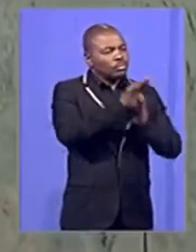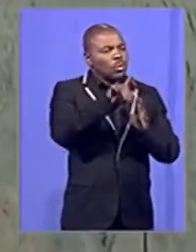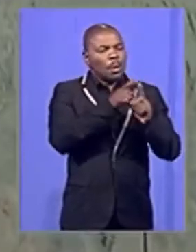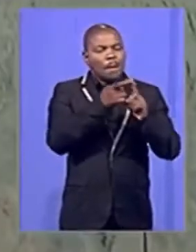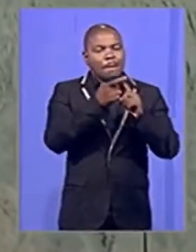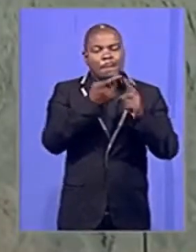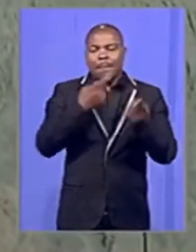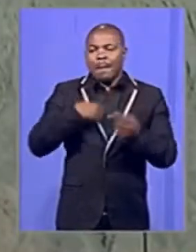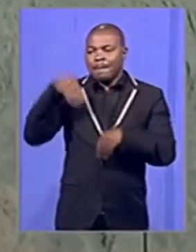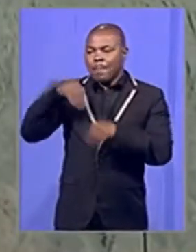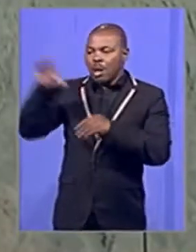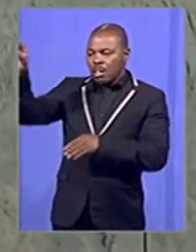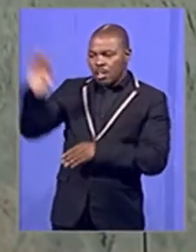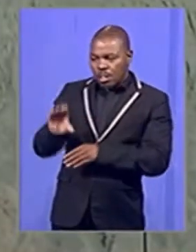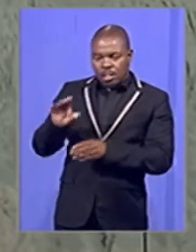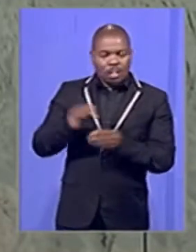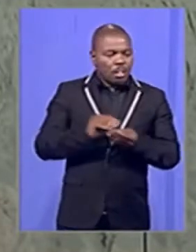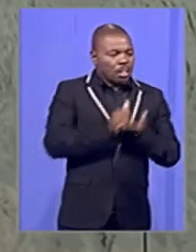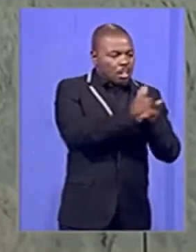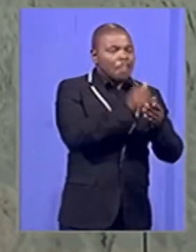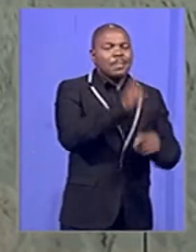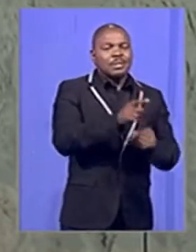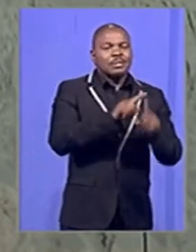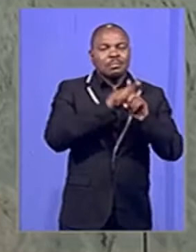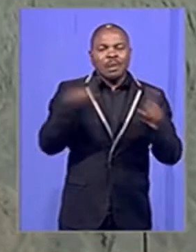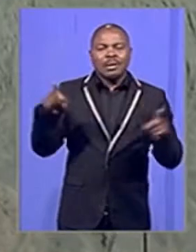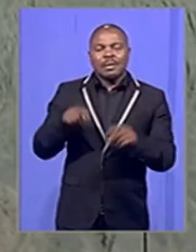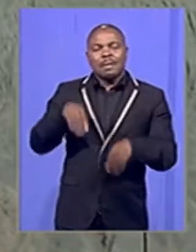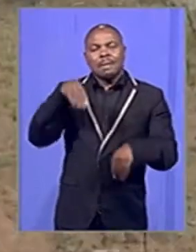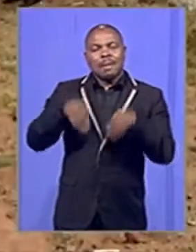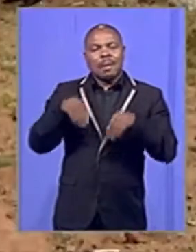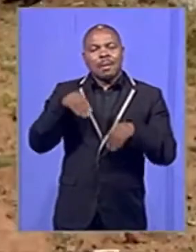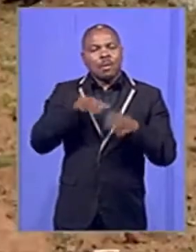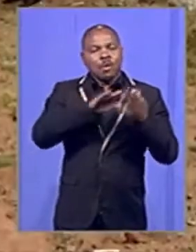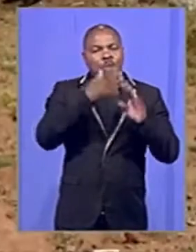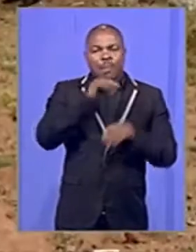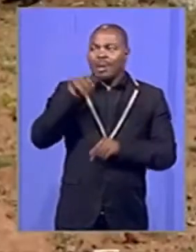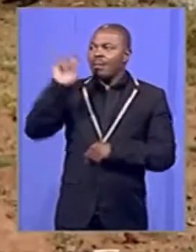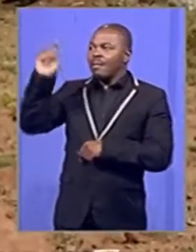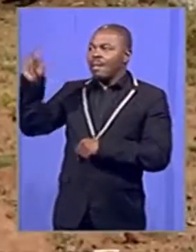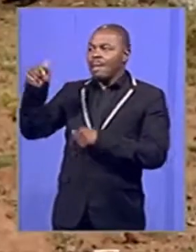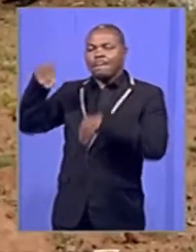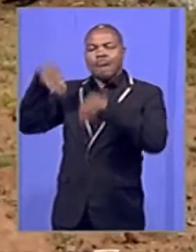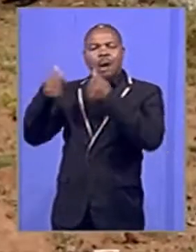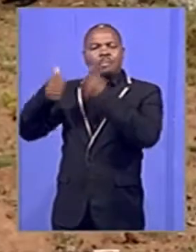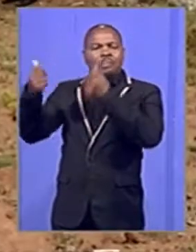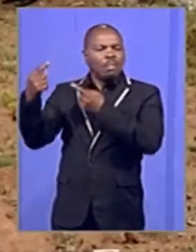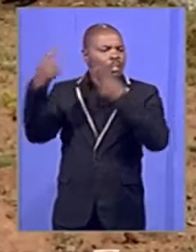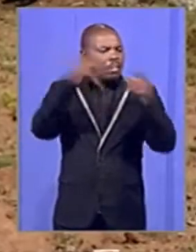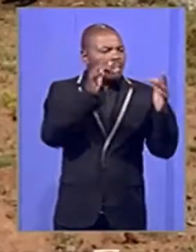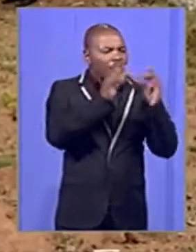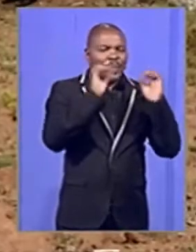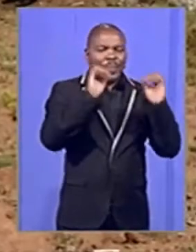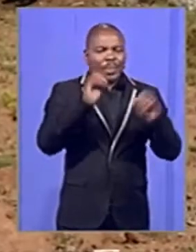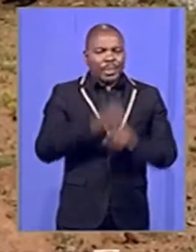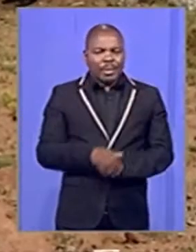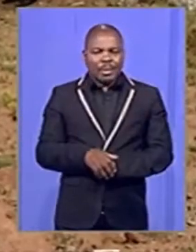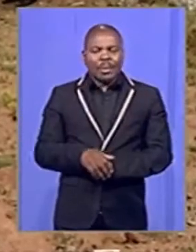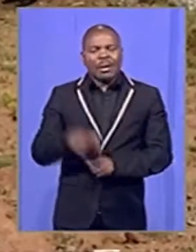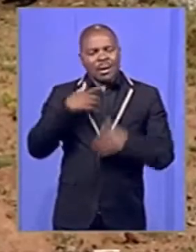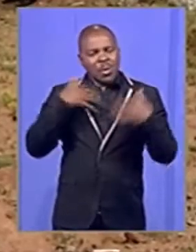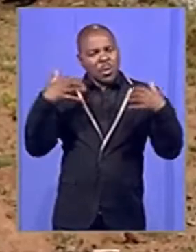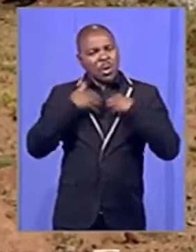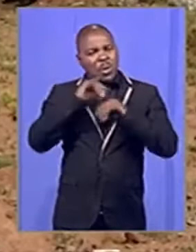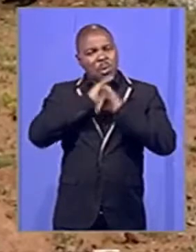moepong. Baagi ba re batsamaisi ba moepo ga ba ise batle mo go bone. Ntwe e re hlophang haholo ke hore ha e sa le kodua ena e